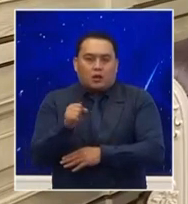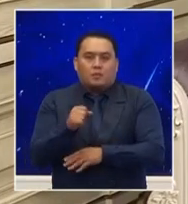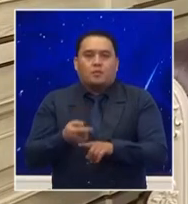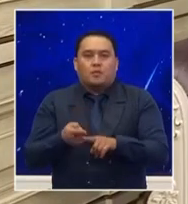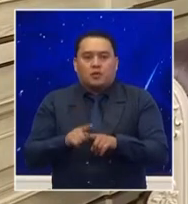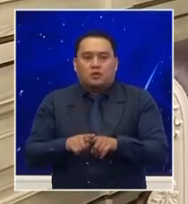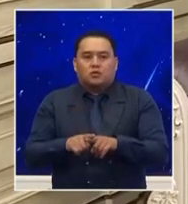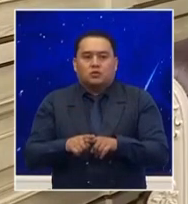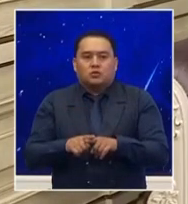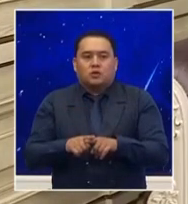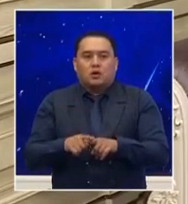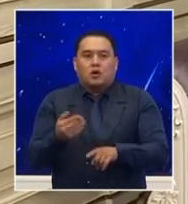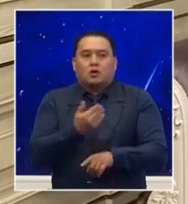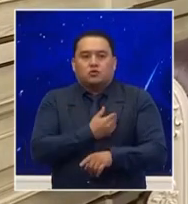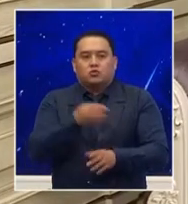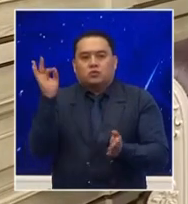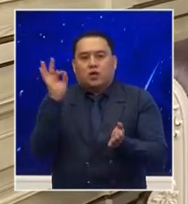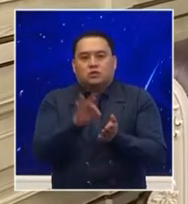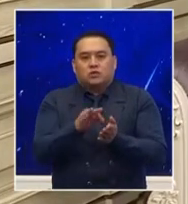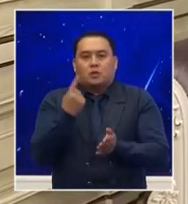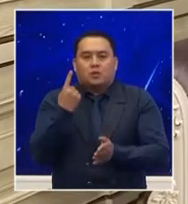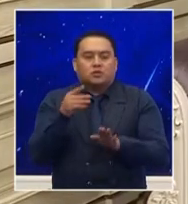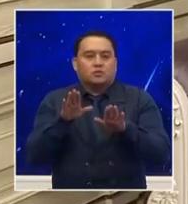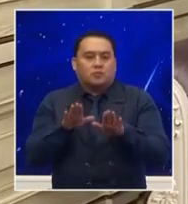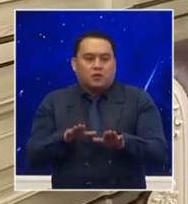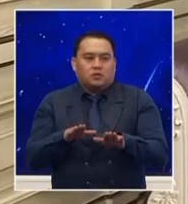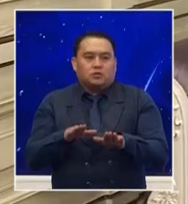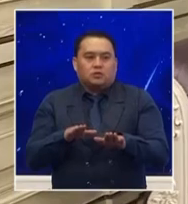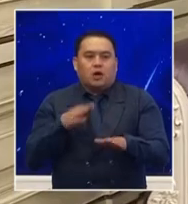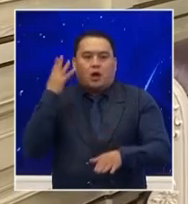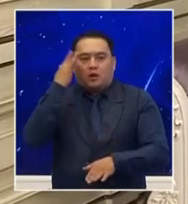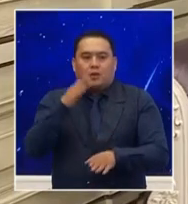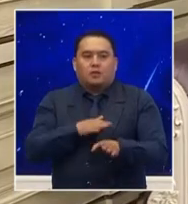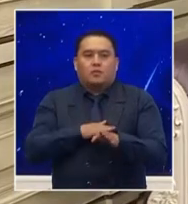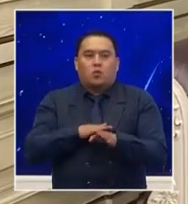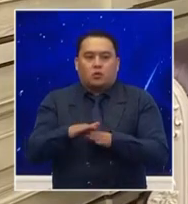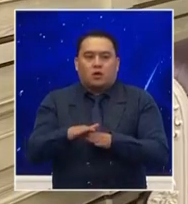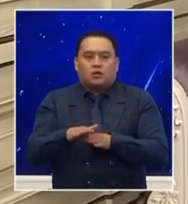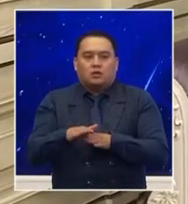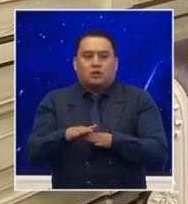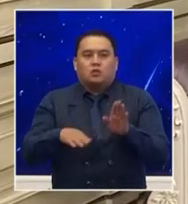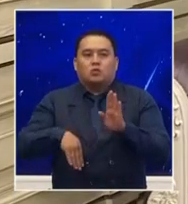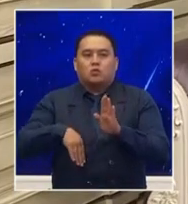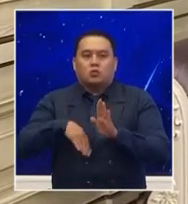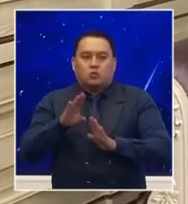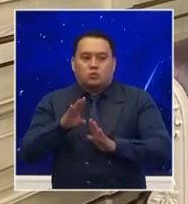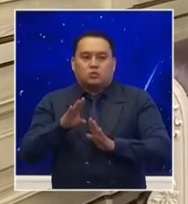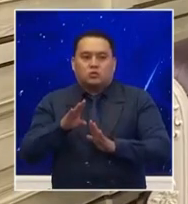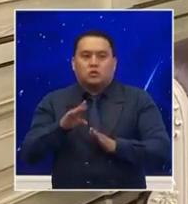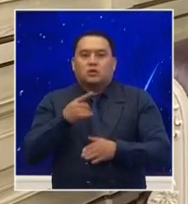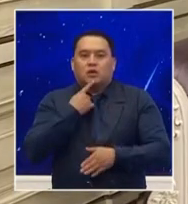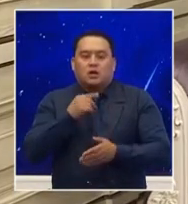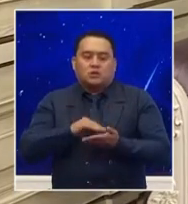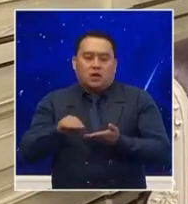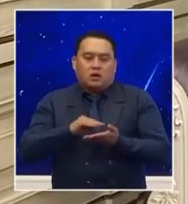Сол кезде қайтсем де бірінші орынды алам деген болатын. Биылғы жылы міне үздік тілші